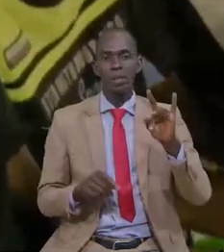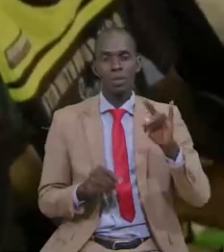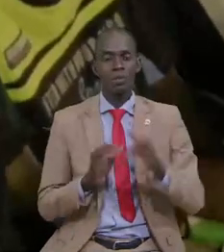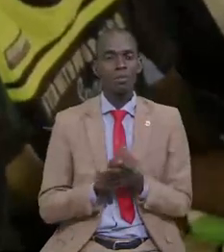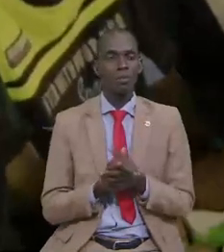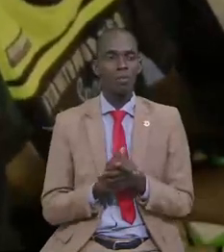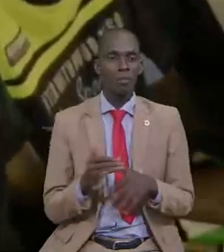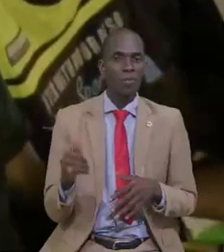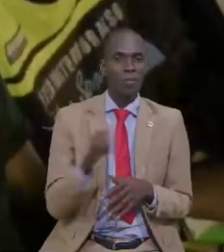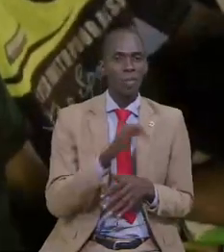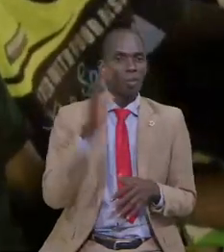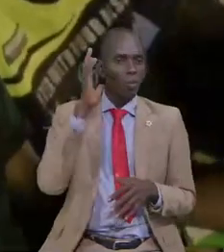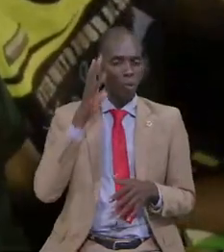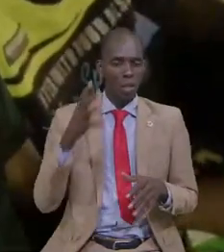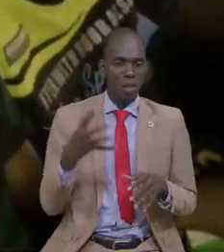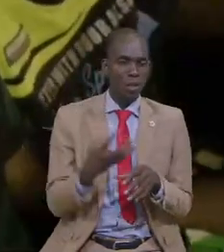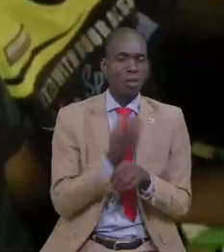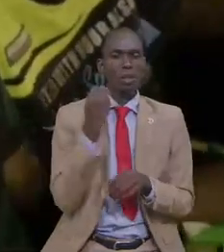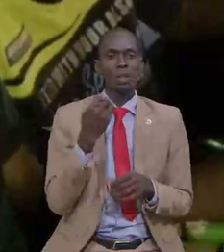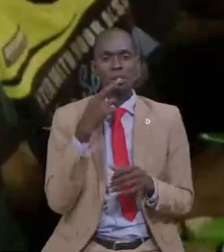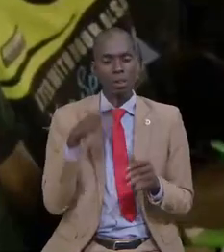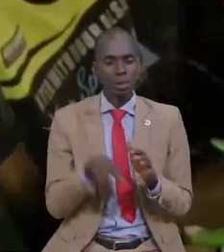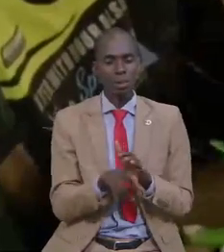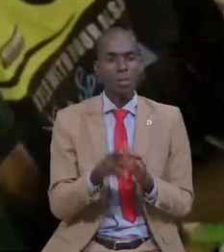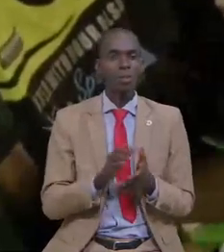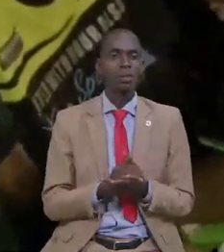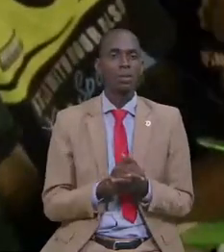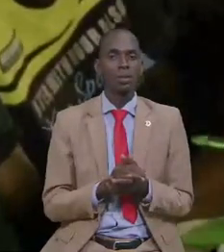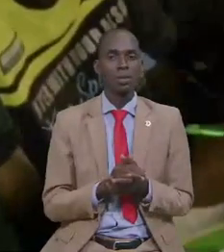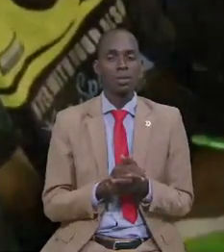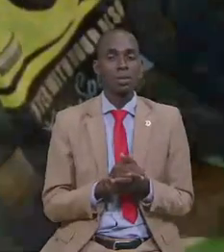18. Ils saisiront des serpents.